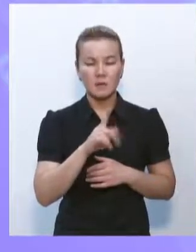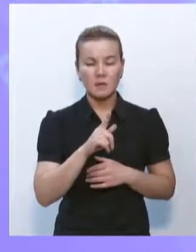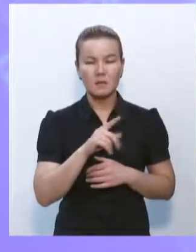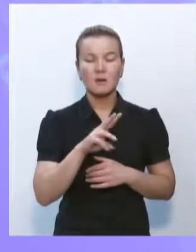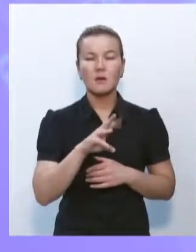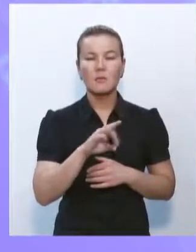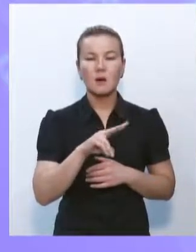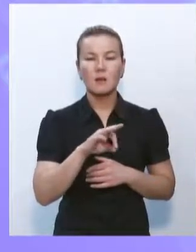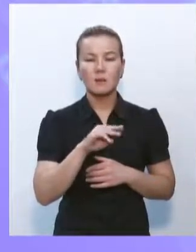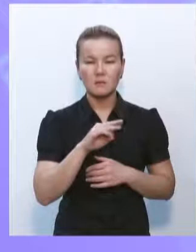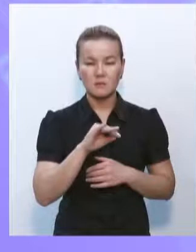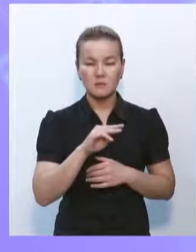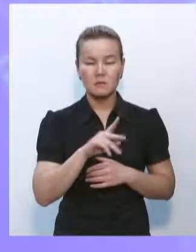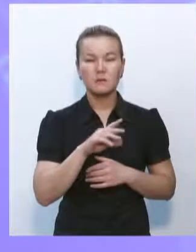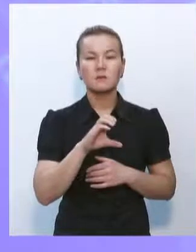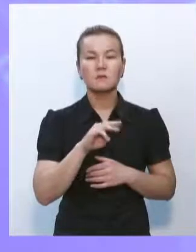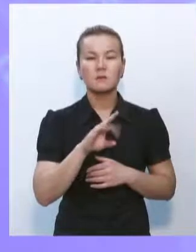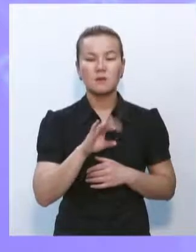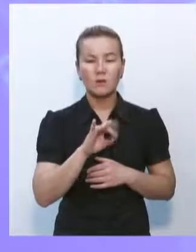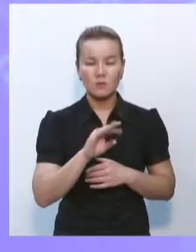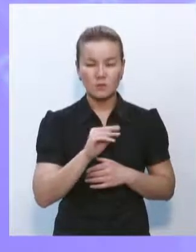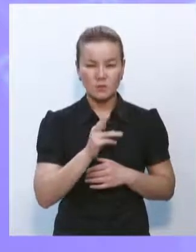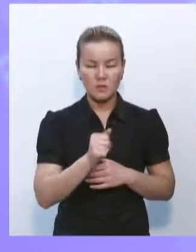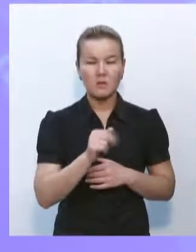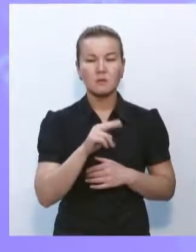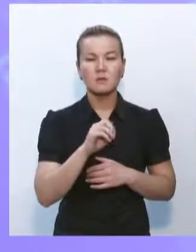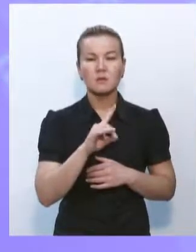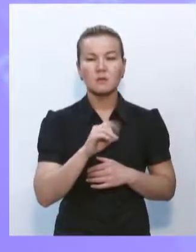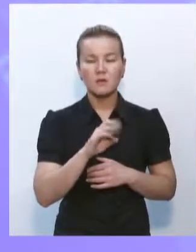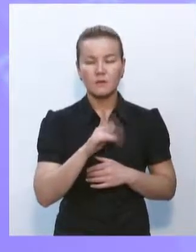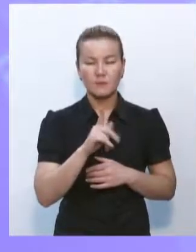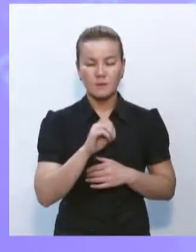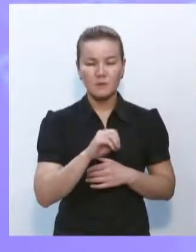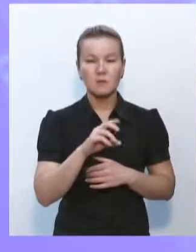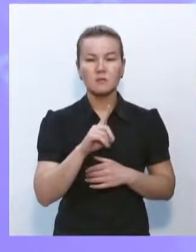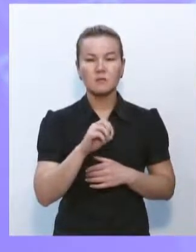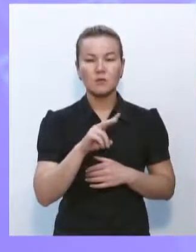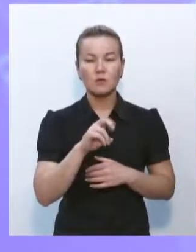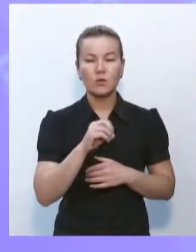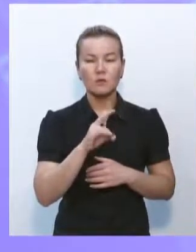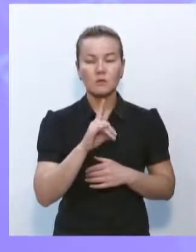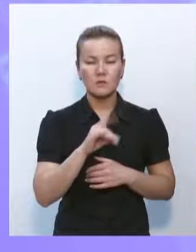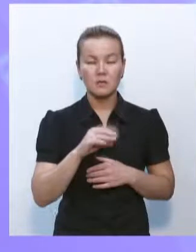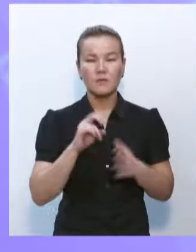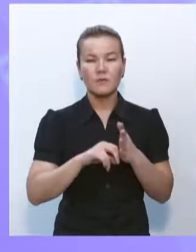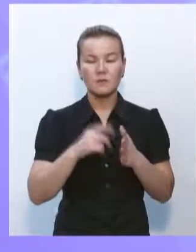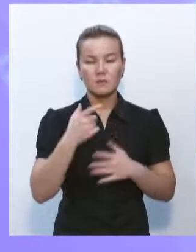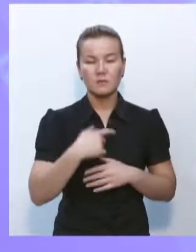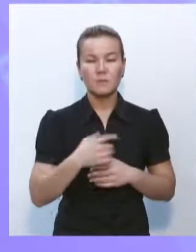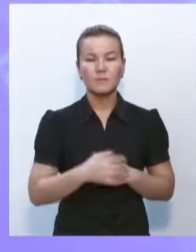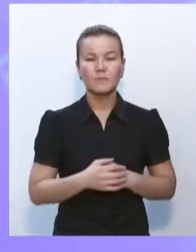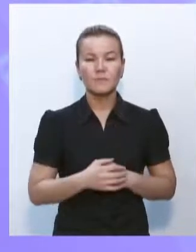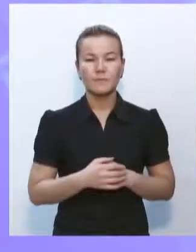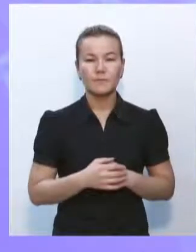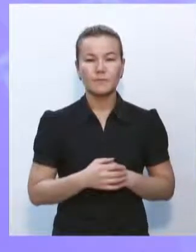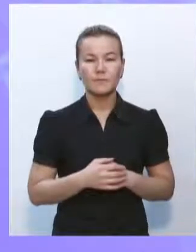зелень, молотит, сторожка, деревья, зеленый. Проверьте себя.